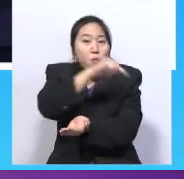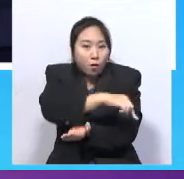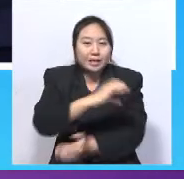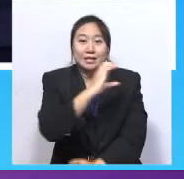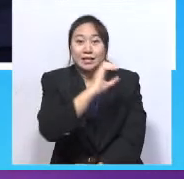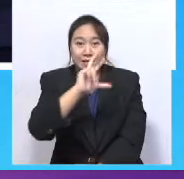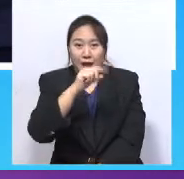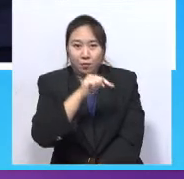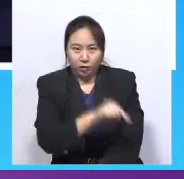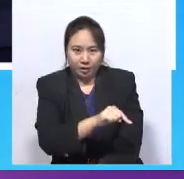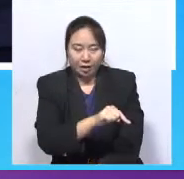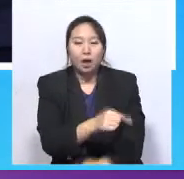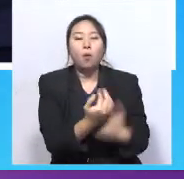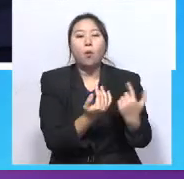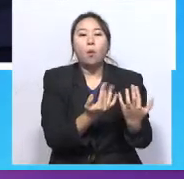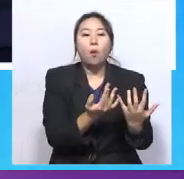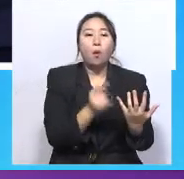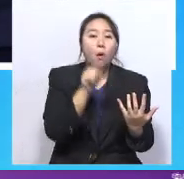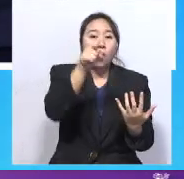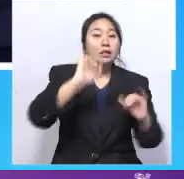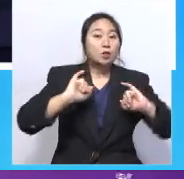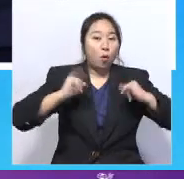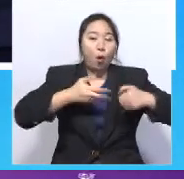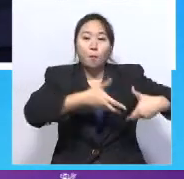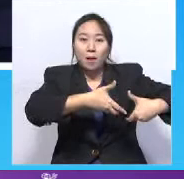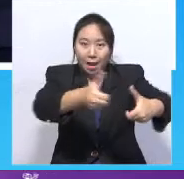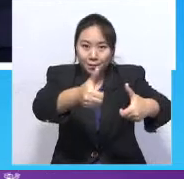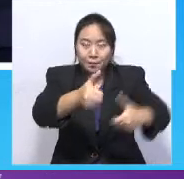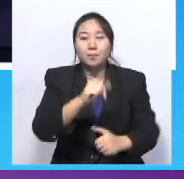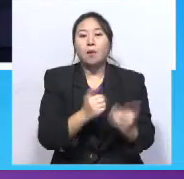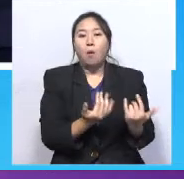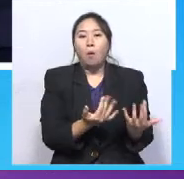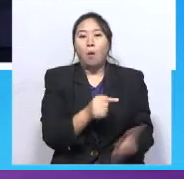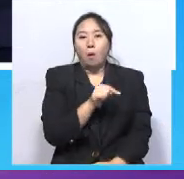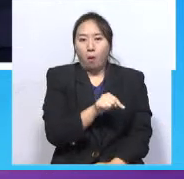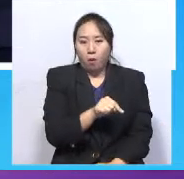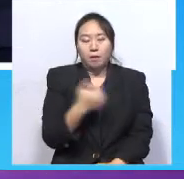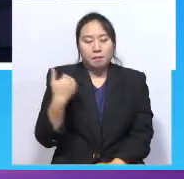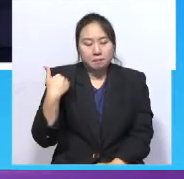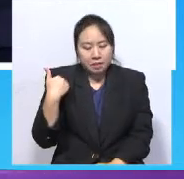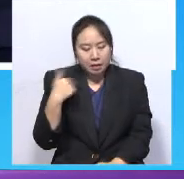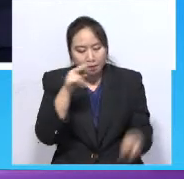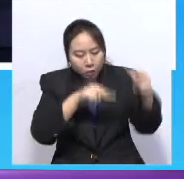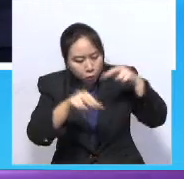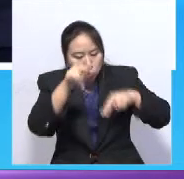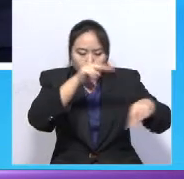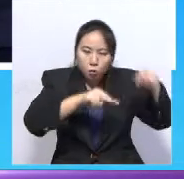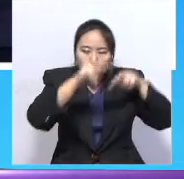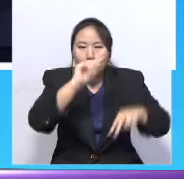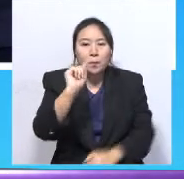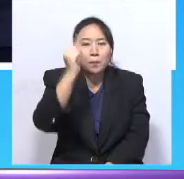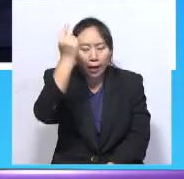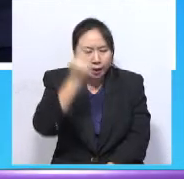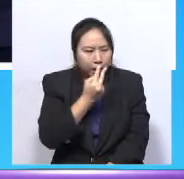างที่รอเจ้าของสินค้าเข้ามาติดต่อขอรับไปเนี่ยนะครับก็ได้มีการไปเดินสำรวจตรวจสอบกันนะครับ